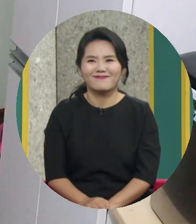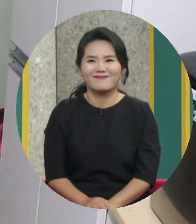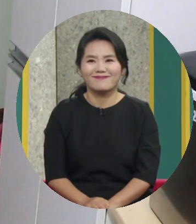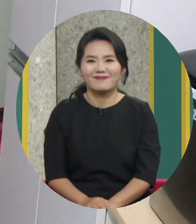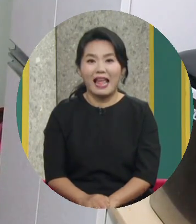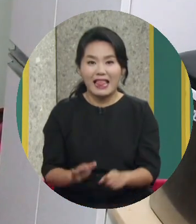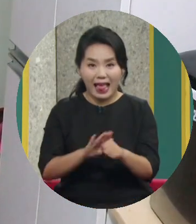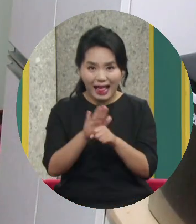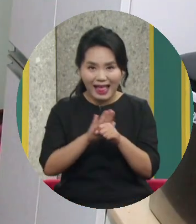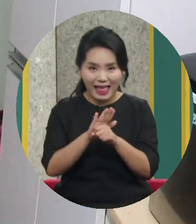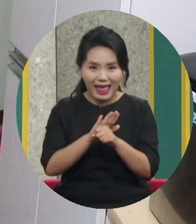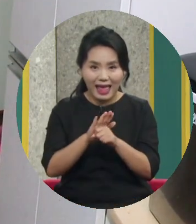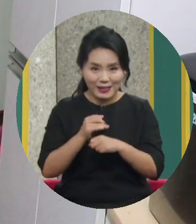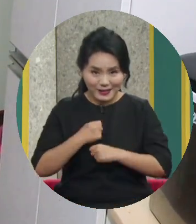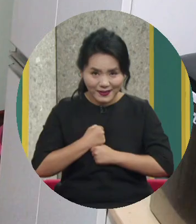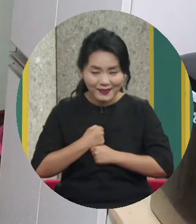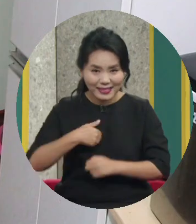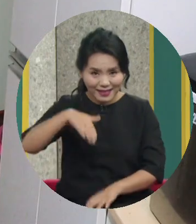사랑해.